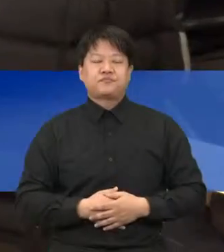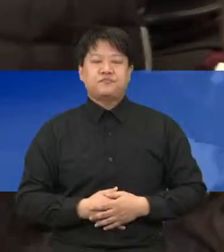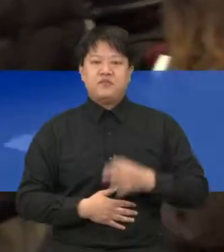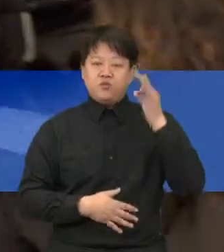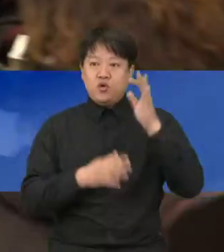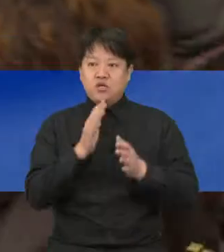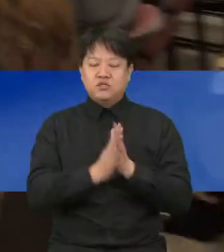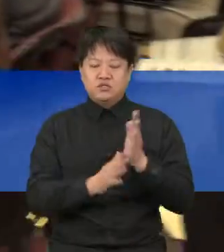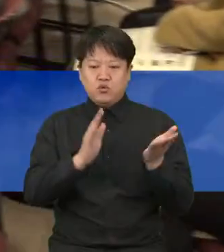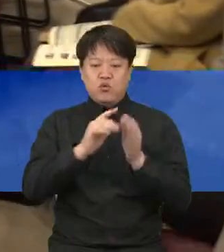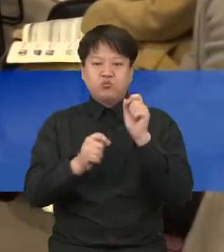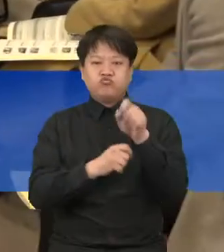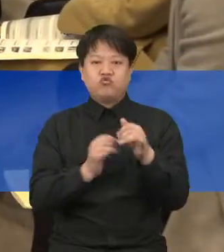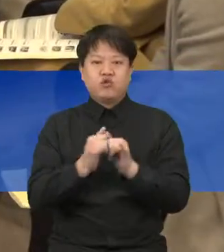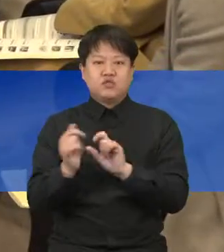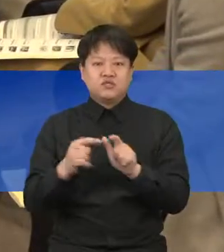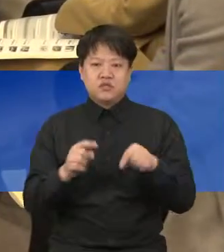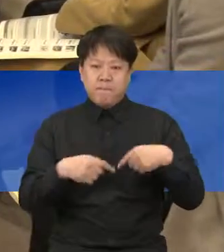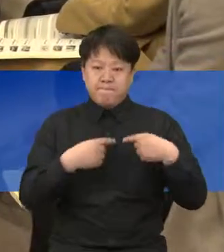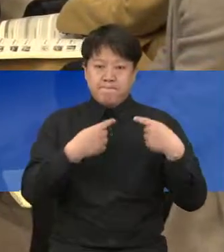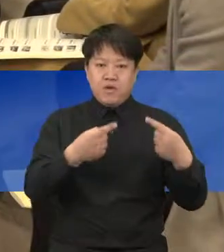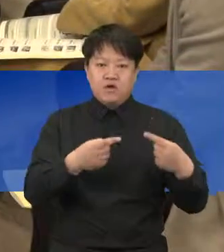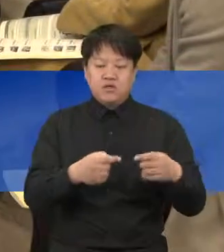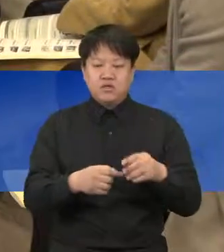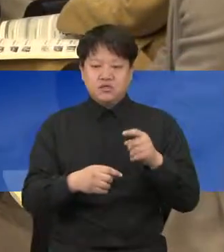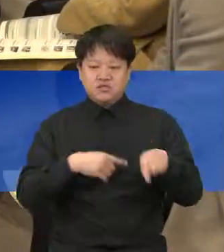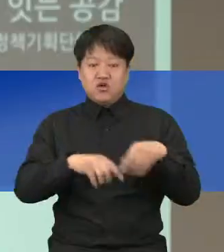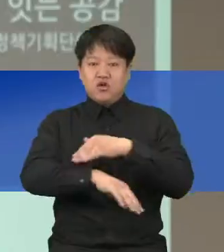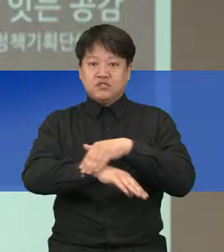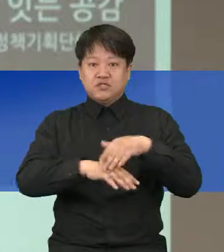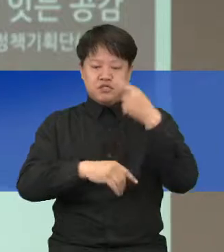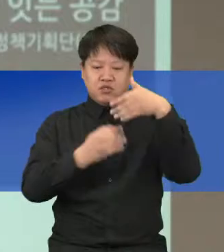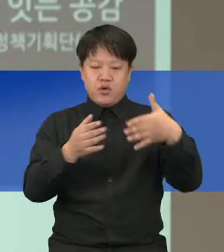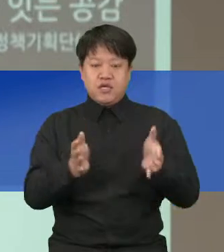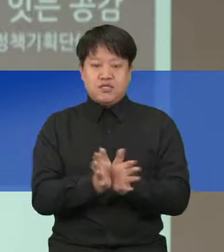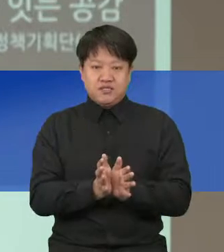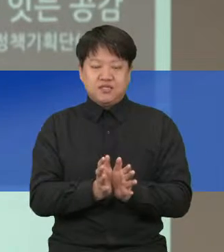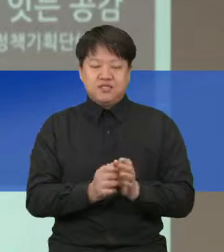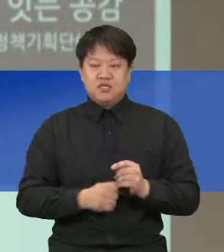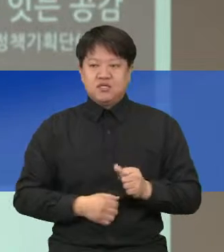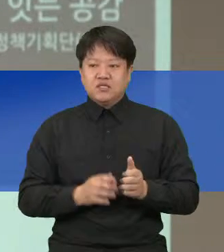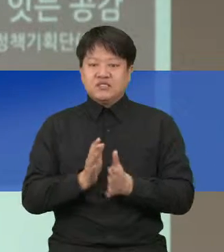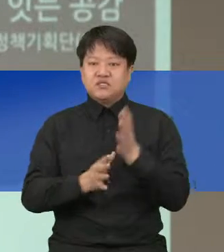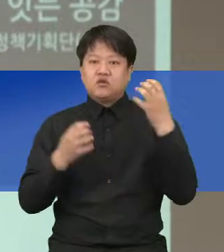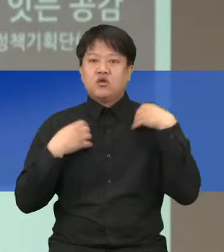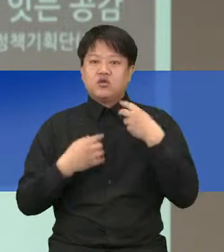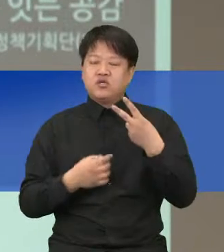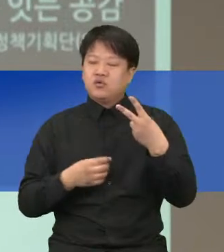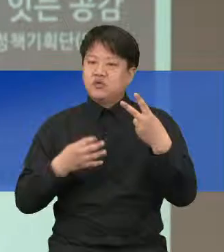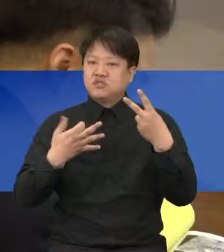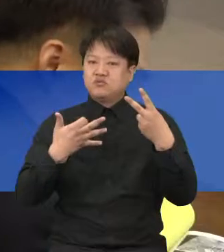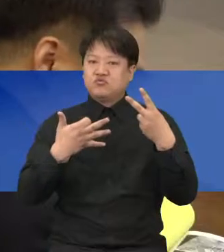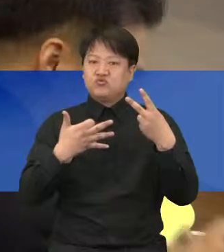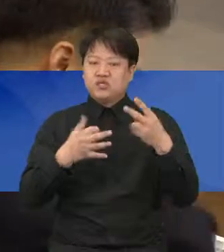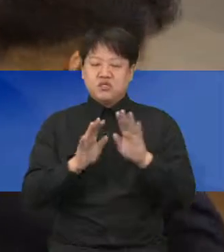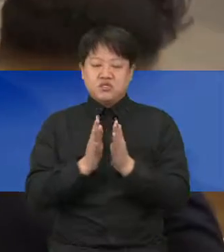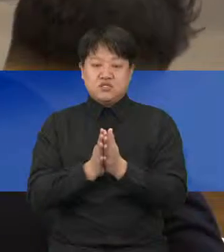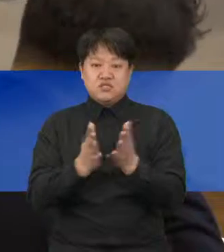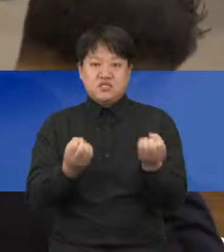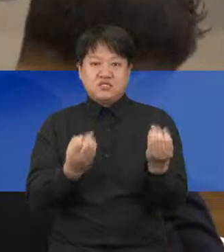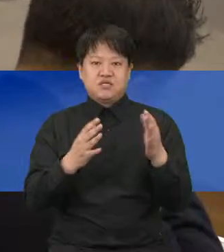포항시 공무원들의 자발적 참여로 구성된 정책기획단이 지난 19일 포항시청 소회의실에서 발대식을